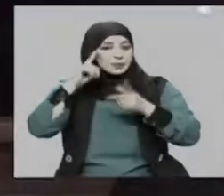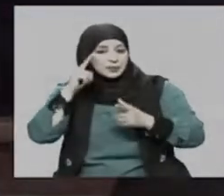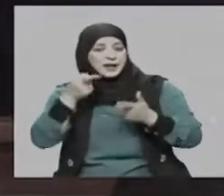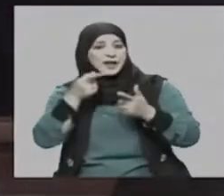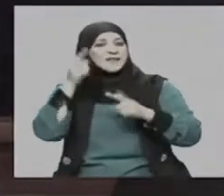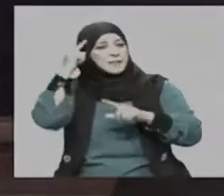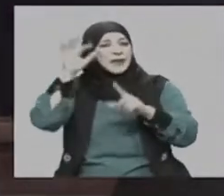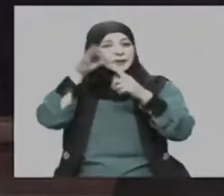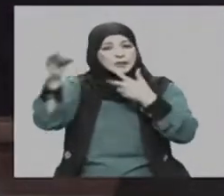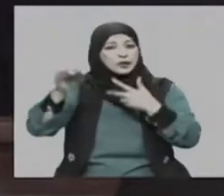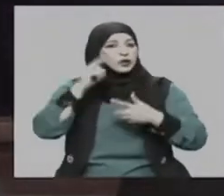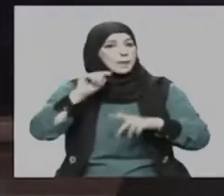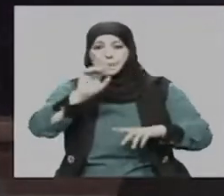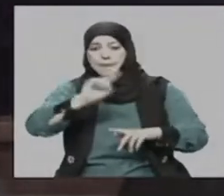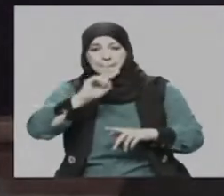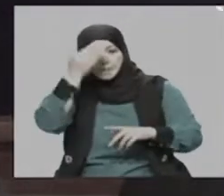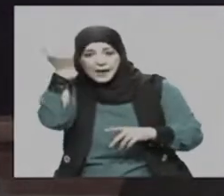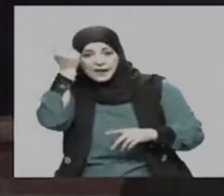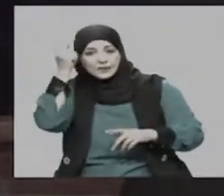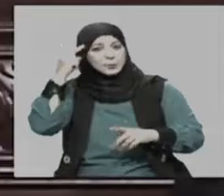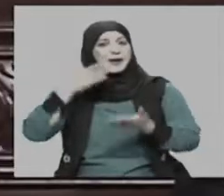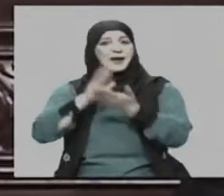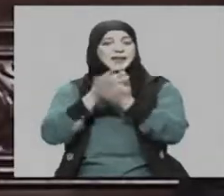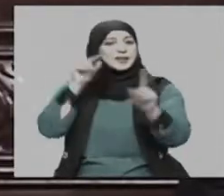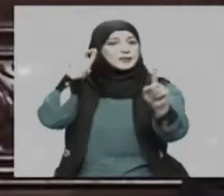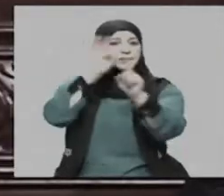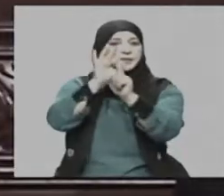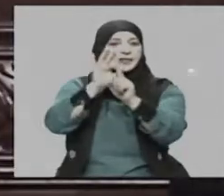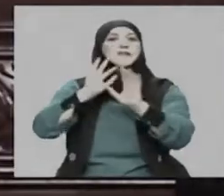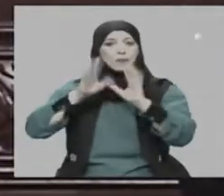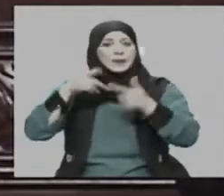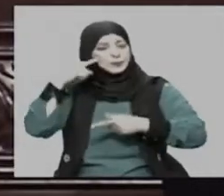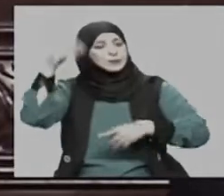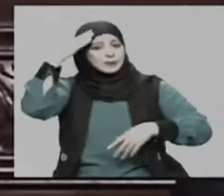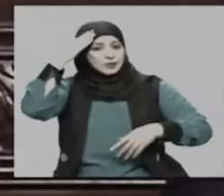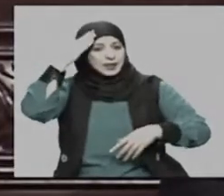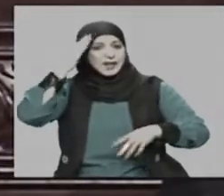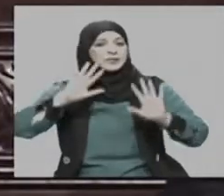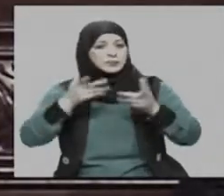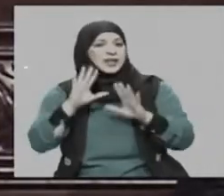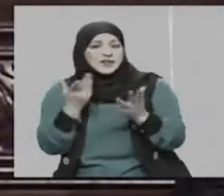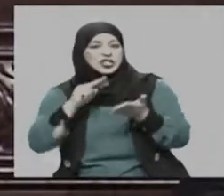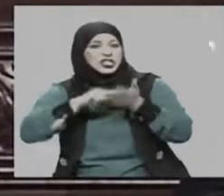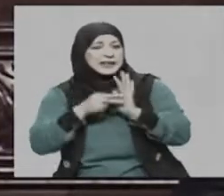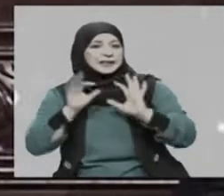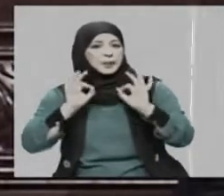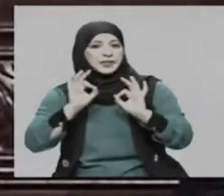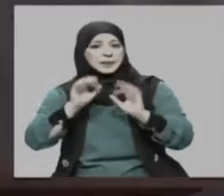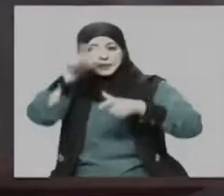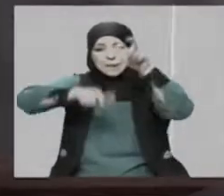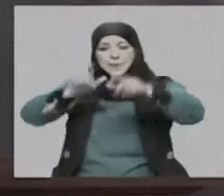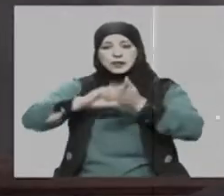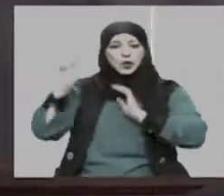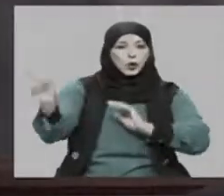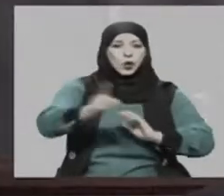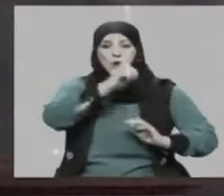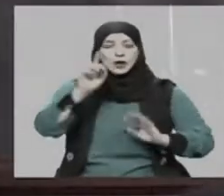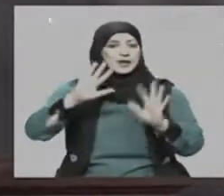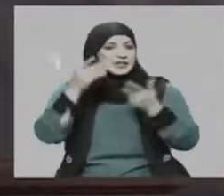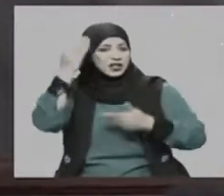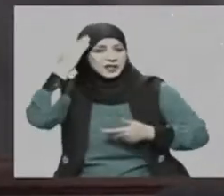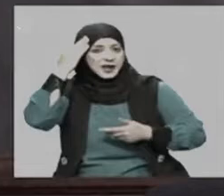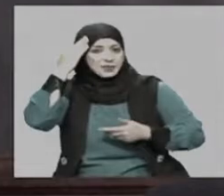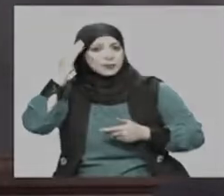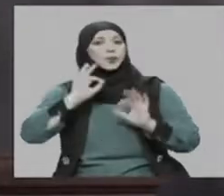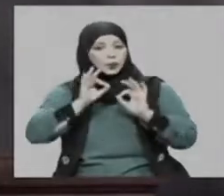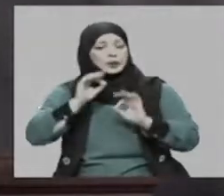كناش نعرفوه، حطينا عدد هدف وقلنا تو نعرفوه، تو نستنبطوا كيفاش نعرفوا التوانسة الكل، وعندنا امتداد